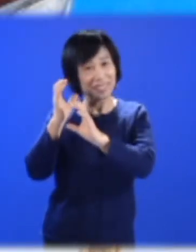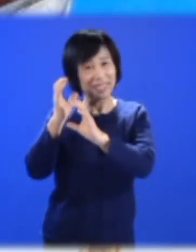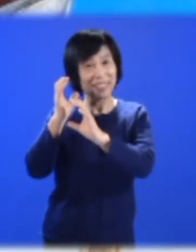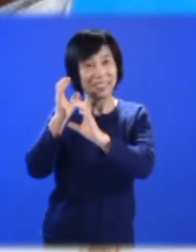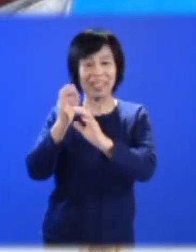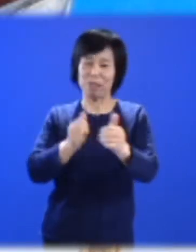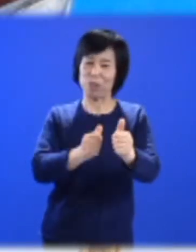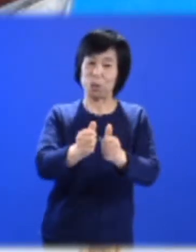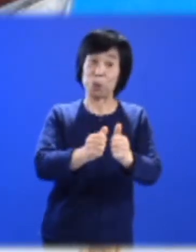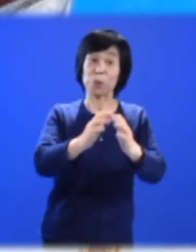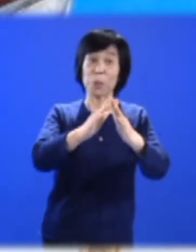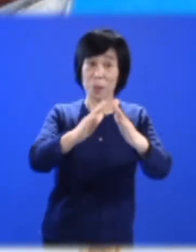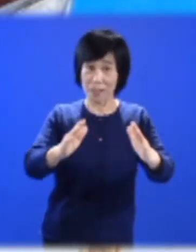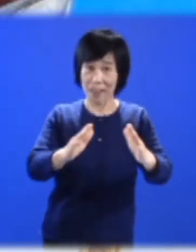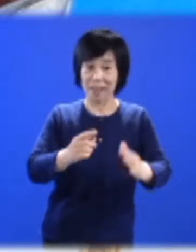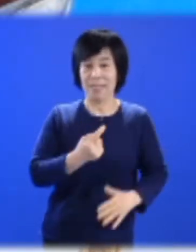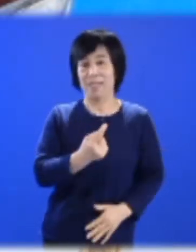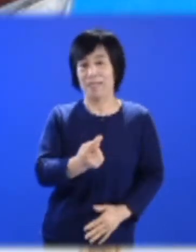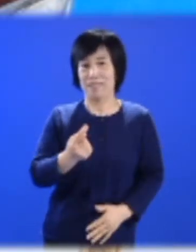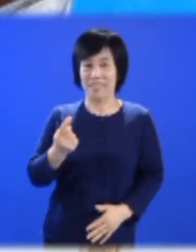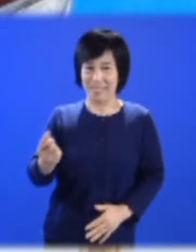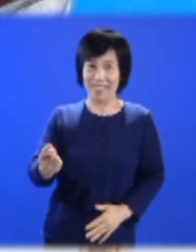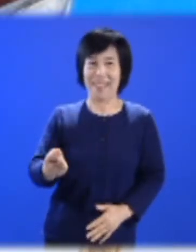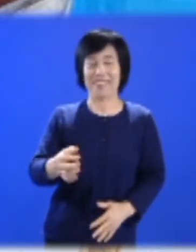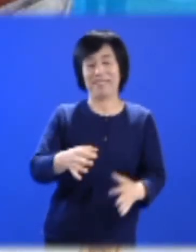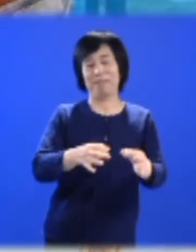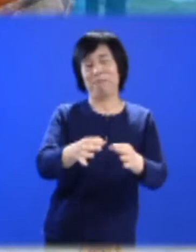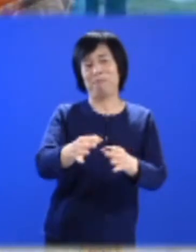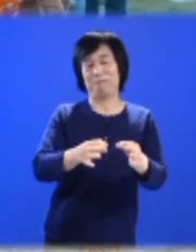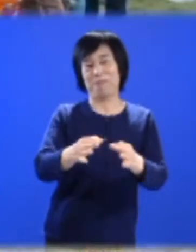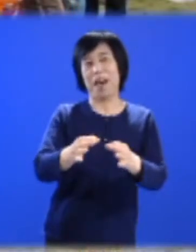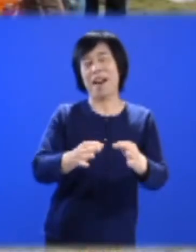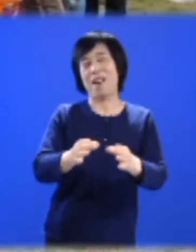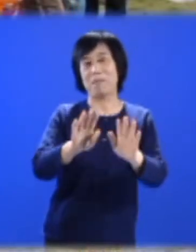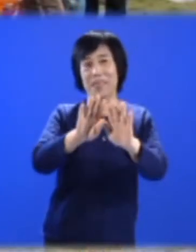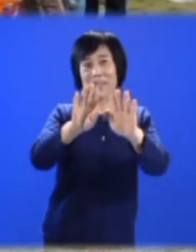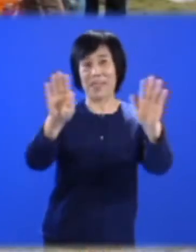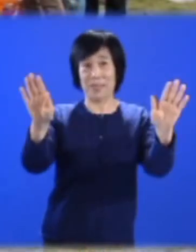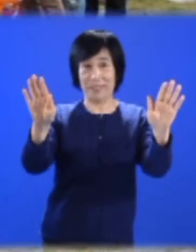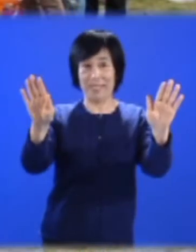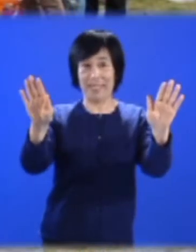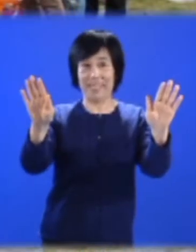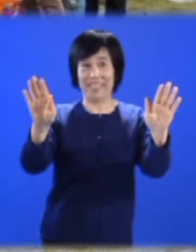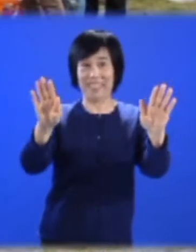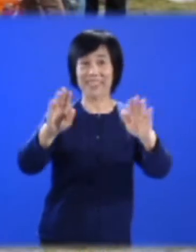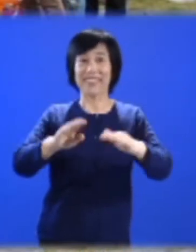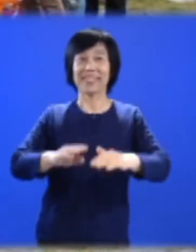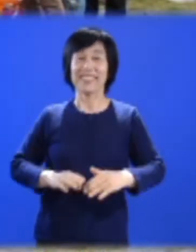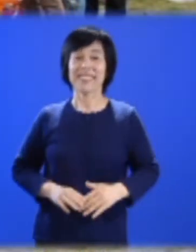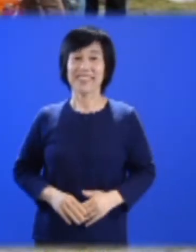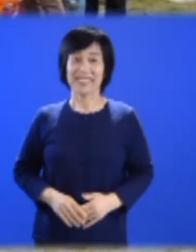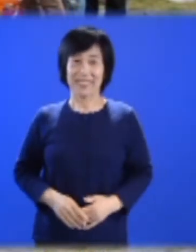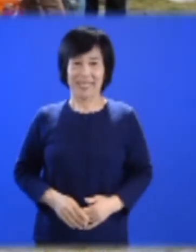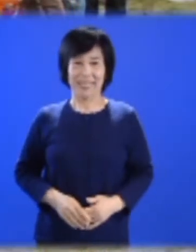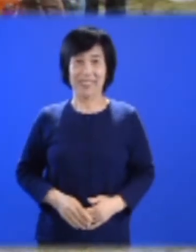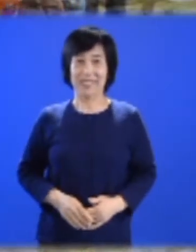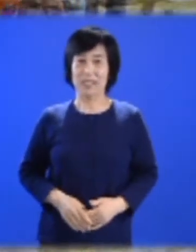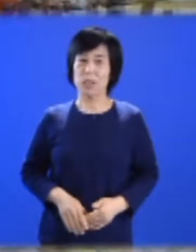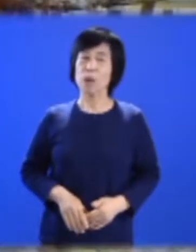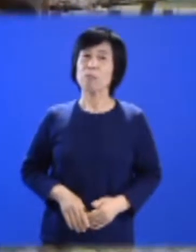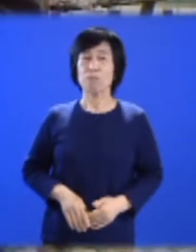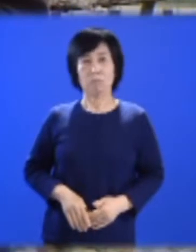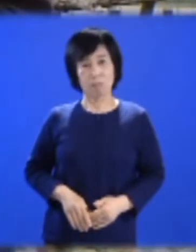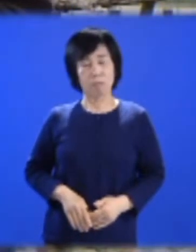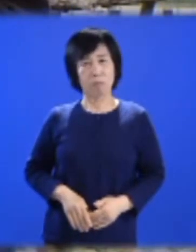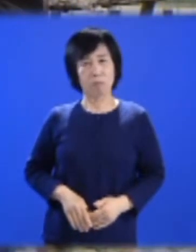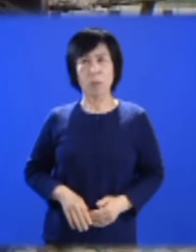とか運動会だとかイベントのある時にこだまきを作って皆さんにこう販売したりしています。であ